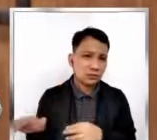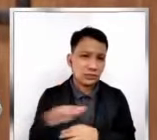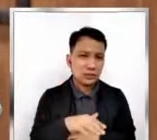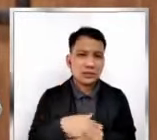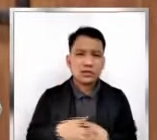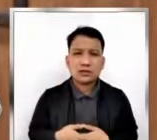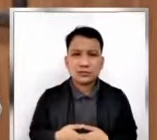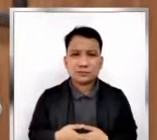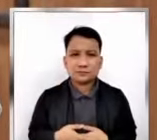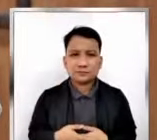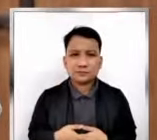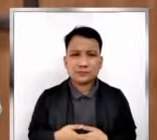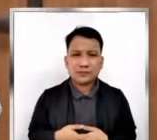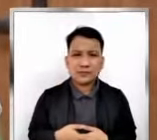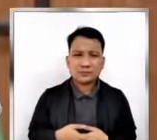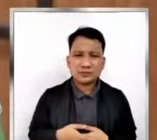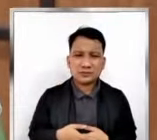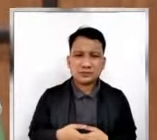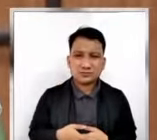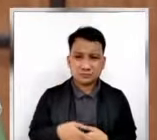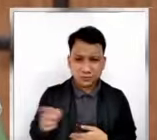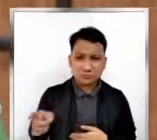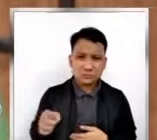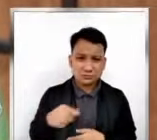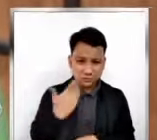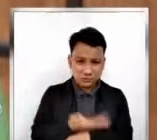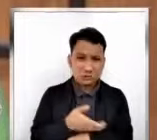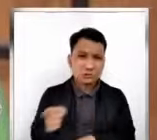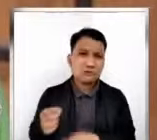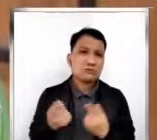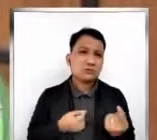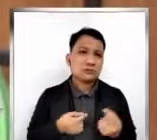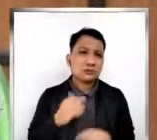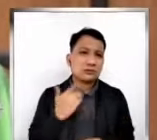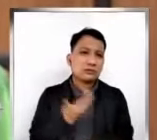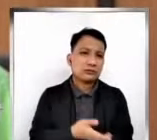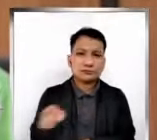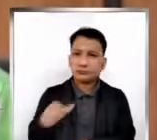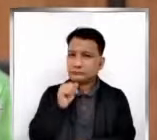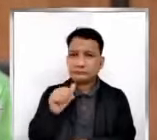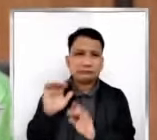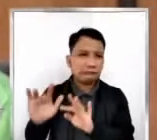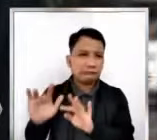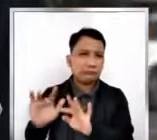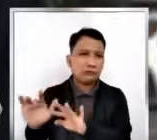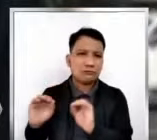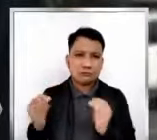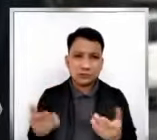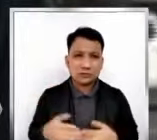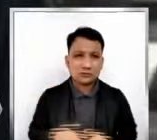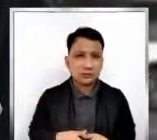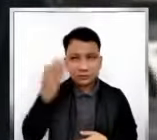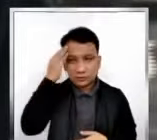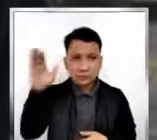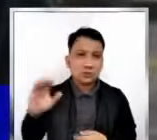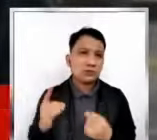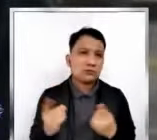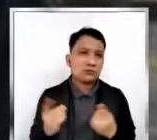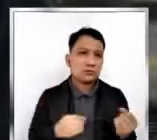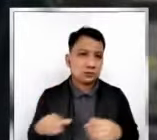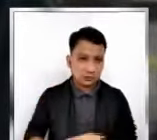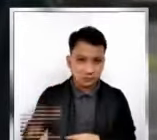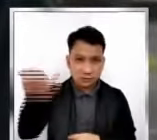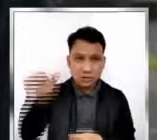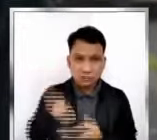makonsensya ka. Ginawa mo sa anak ko. Wala kang awa. Hindi mo alam kung paano pinalaki. Ako mismo ay